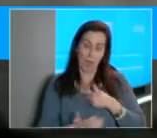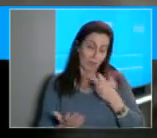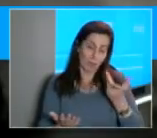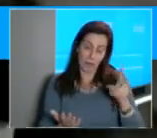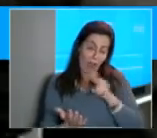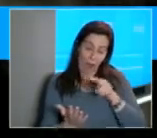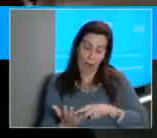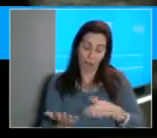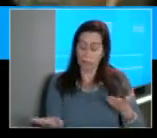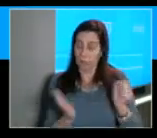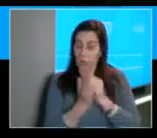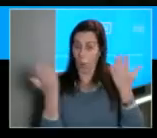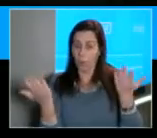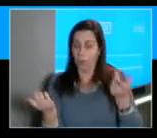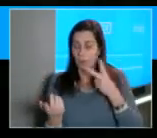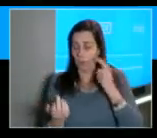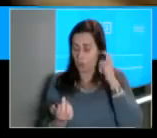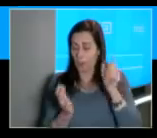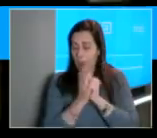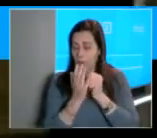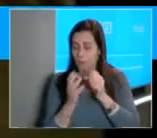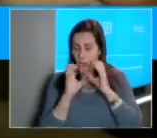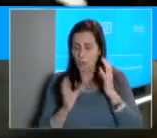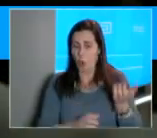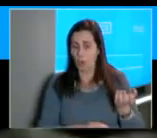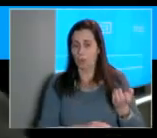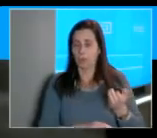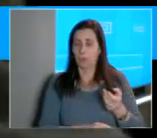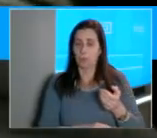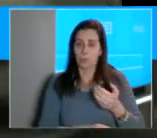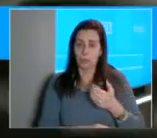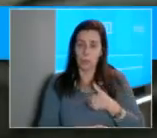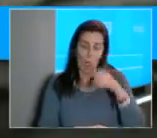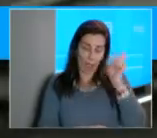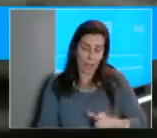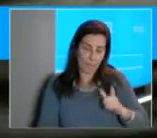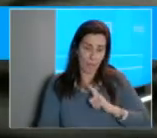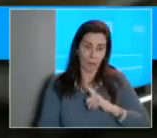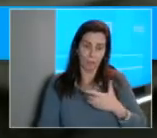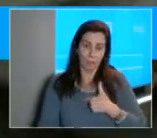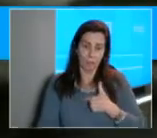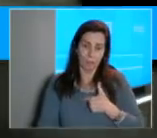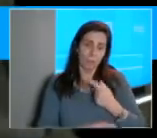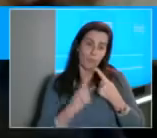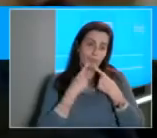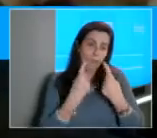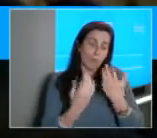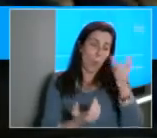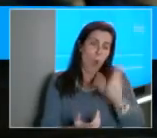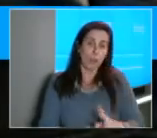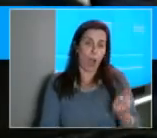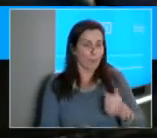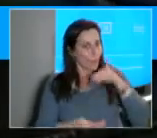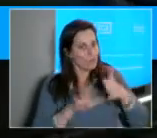כולם בתקשורת. כמובן שכאזרח פרטי אנשים רשאים לעשות מה שהם רוצים. אבל הוא